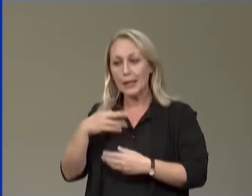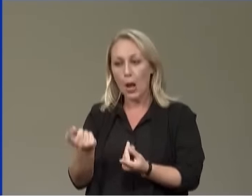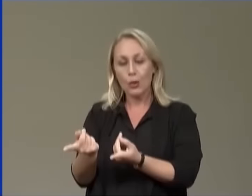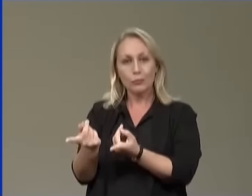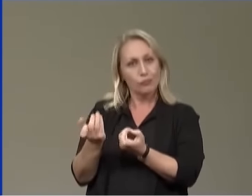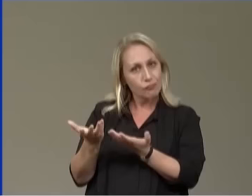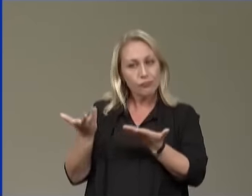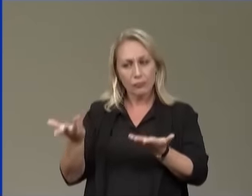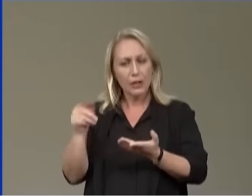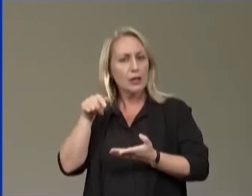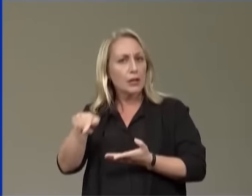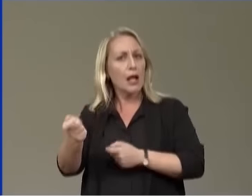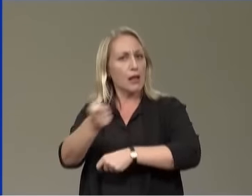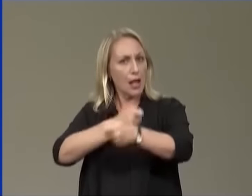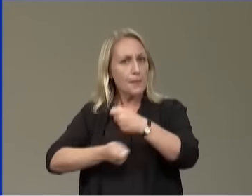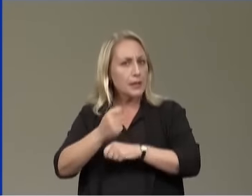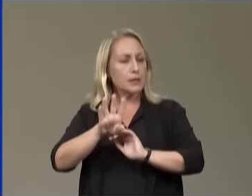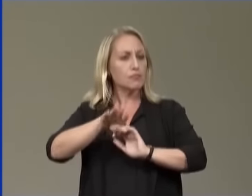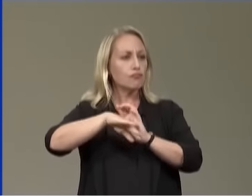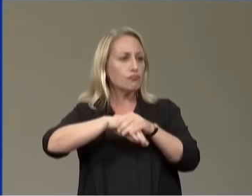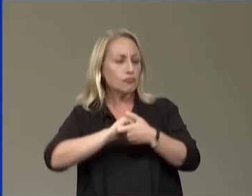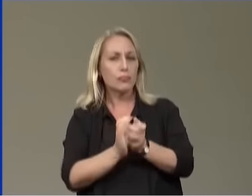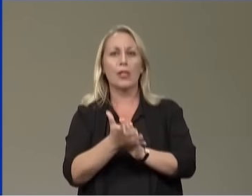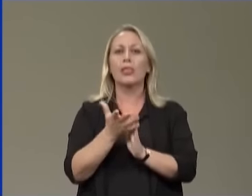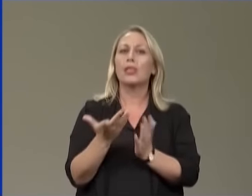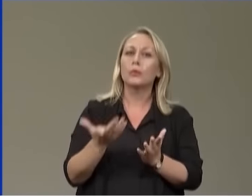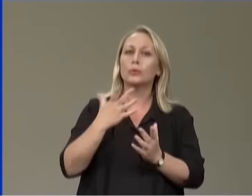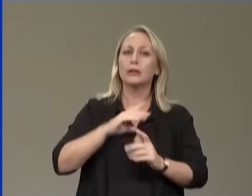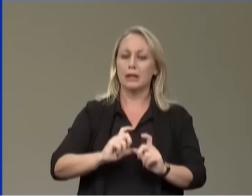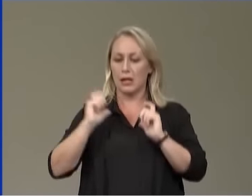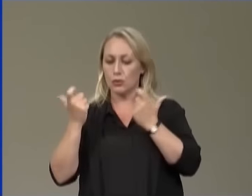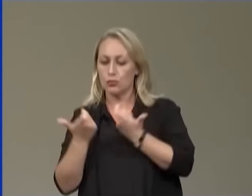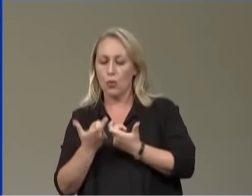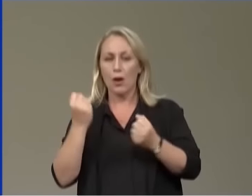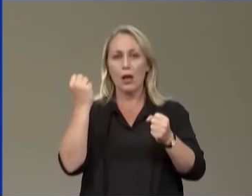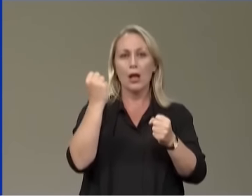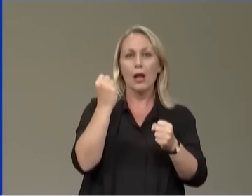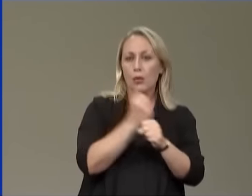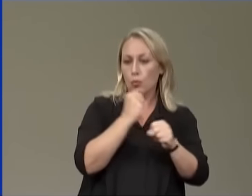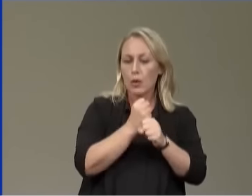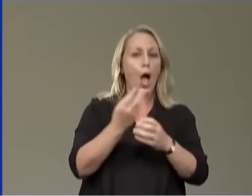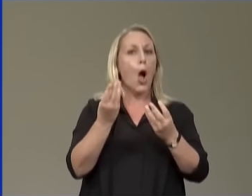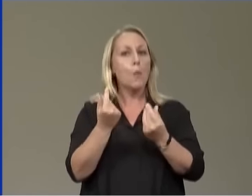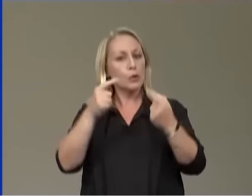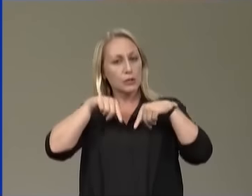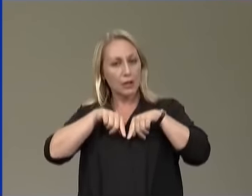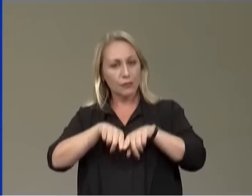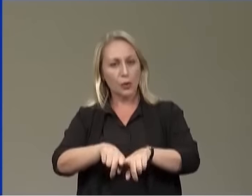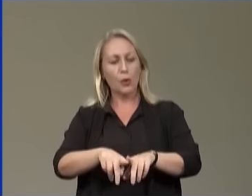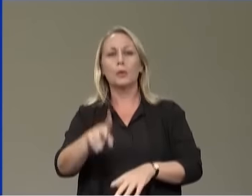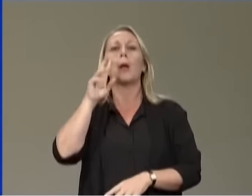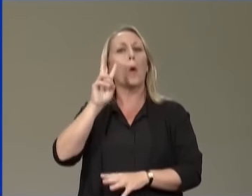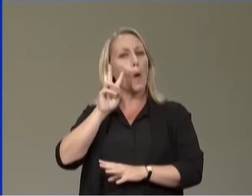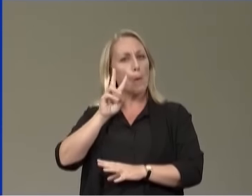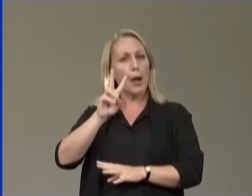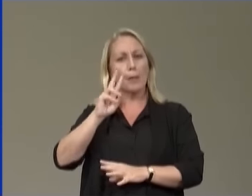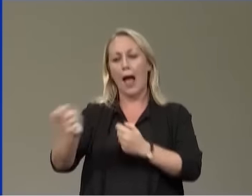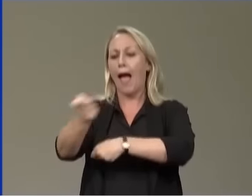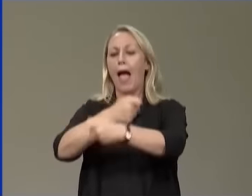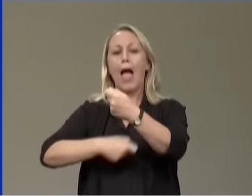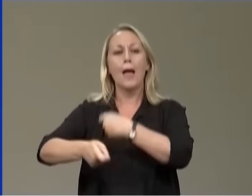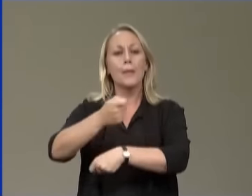αυτές για την αρμονική συνύπαρξη εργασιακής και οικογενειακής ζωής. Έχω δει πολλές επιχειρήσεις, μεγάλες κυρίως,